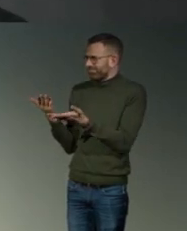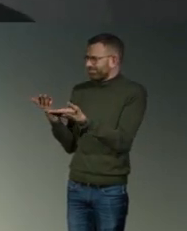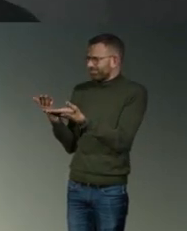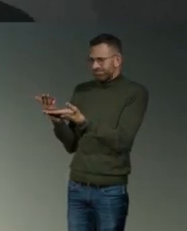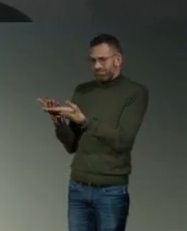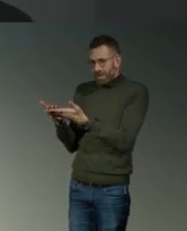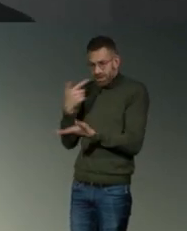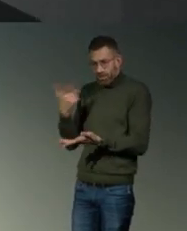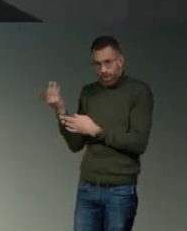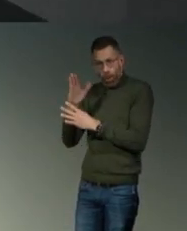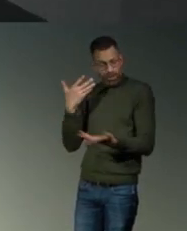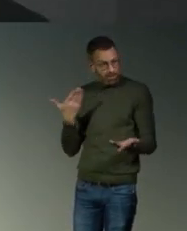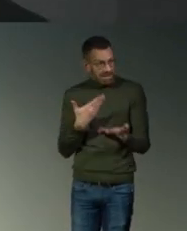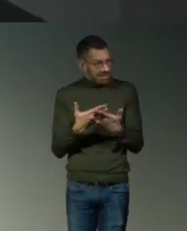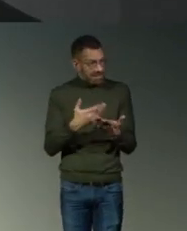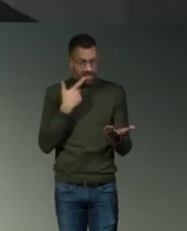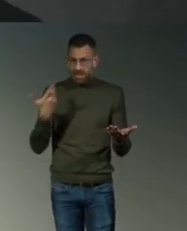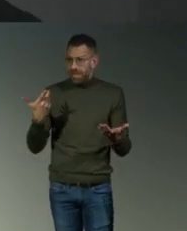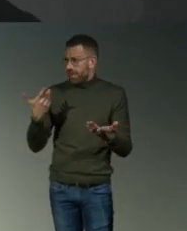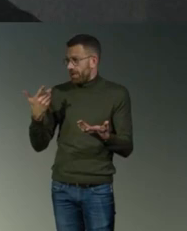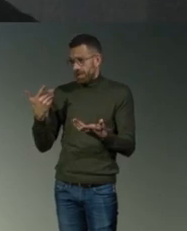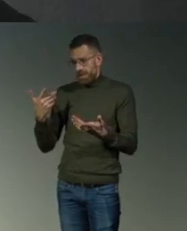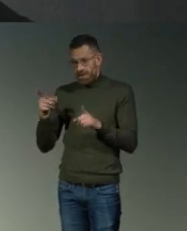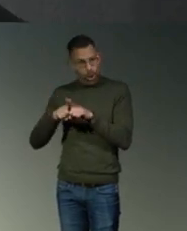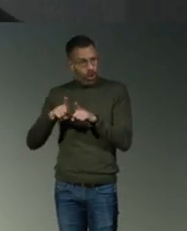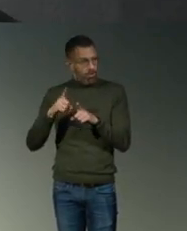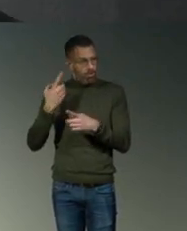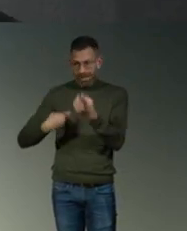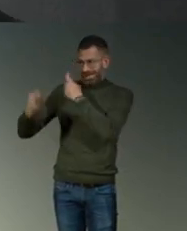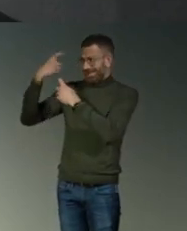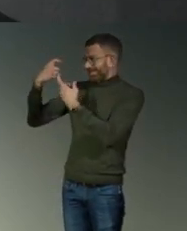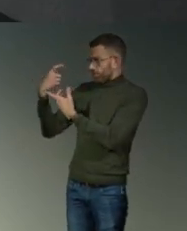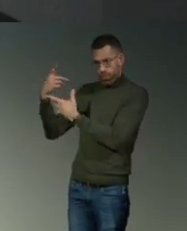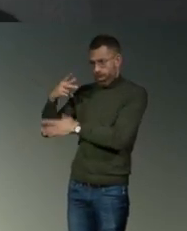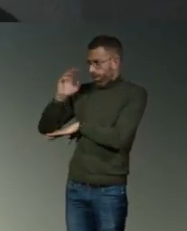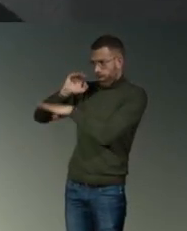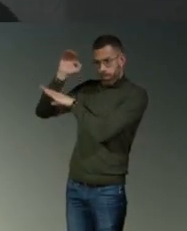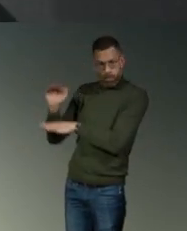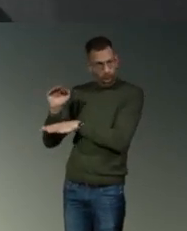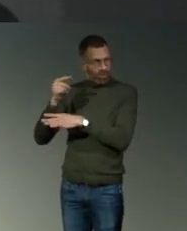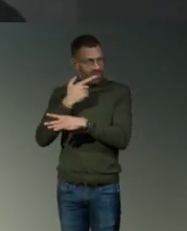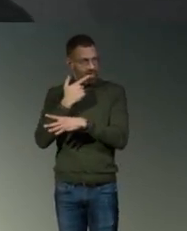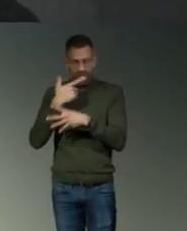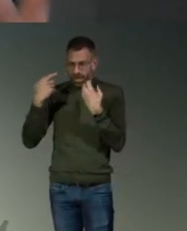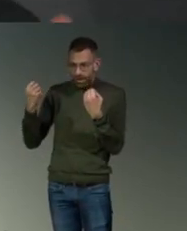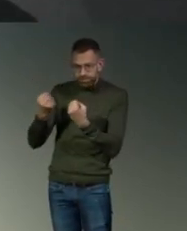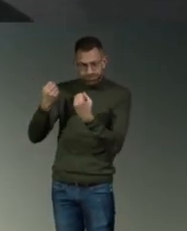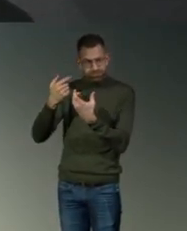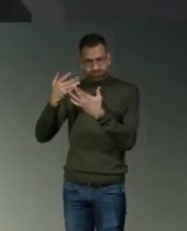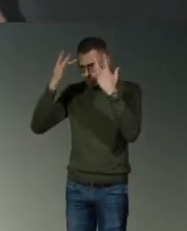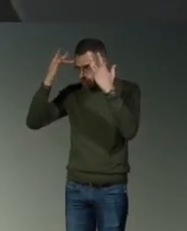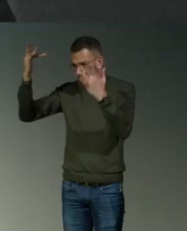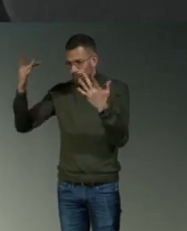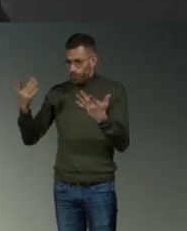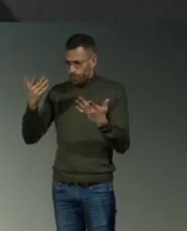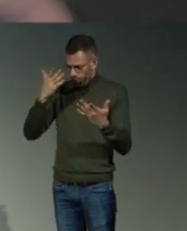qui se défend comme ça, en fait. C'est-à-dire la grande vénerie, comme ils disent, ils se défendent par le côté promotion d'une certaine culture, des